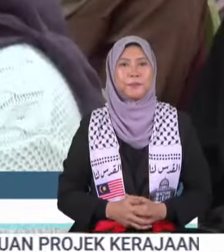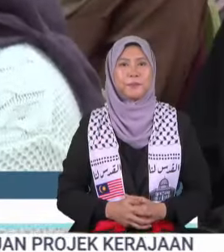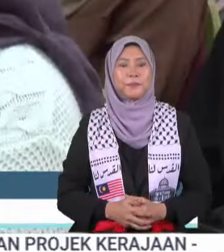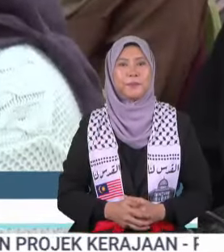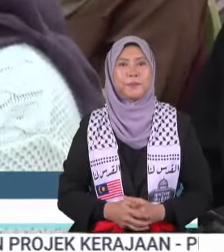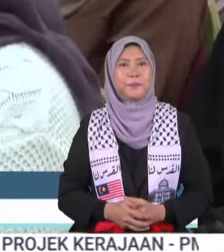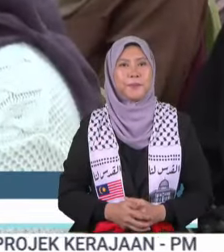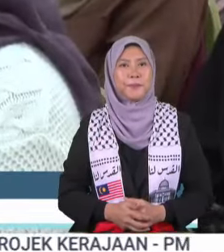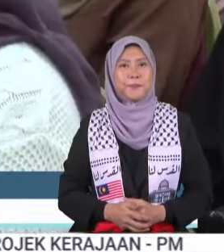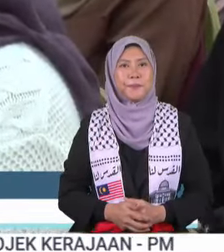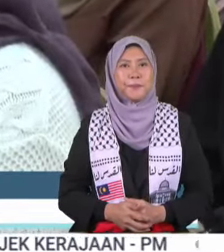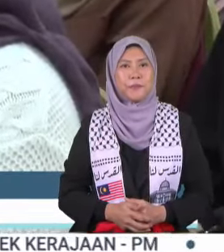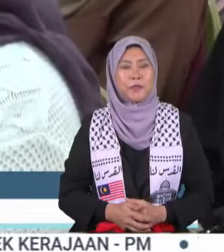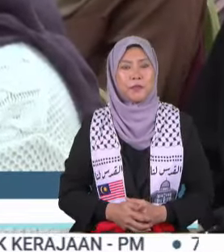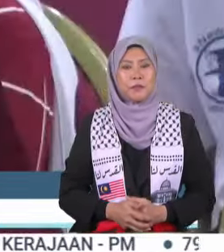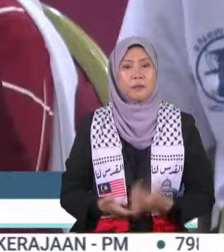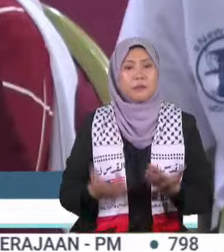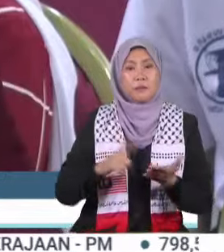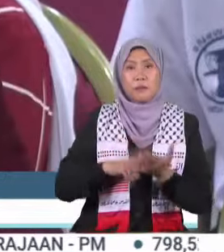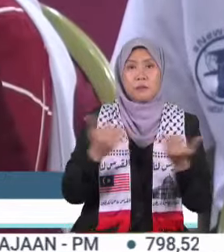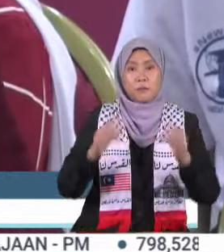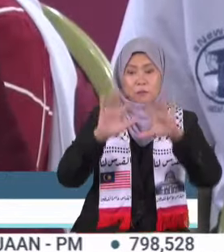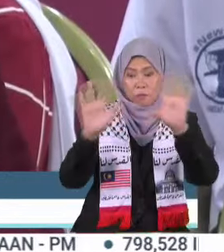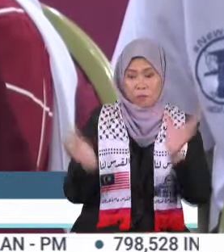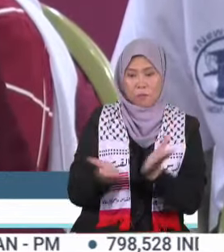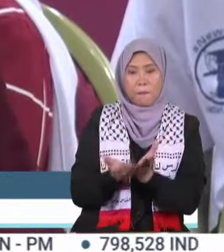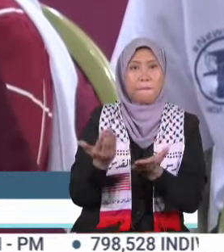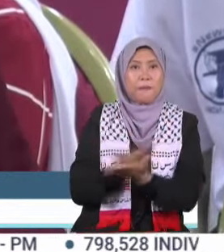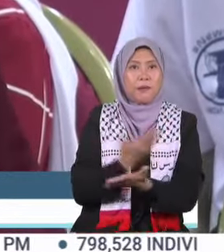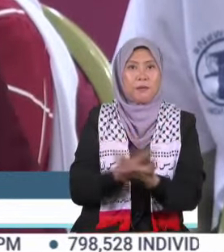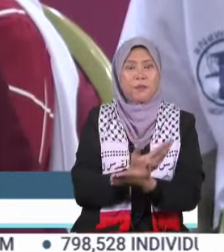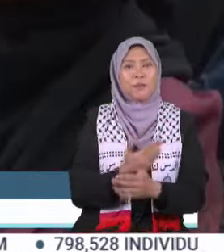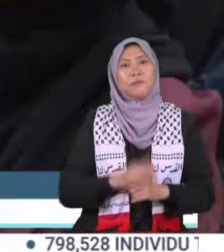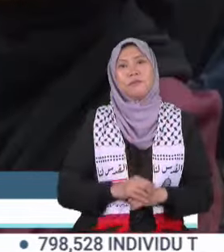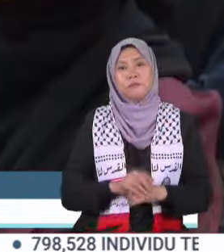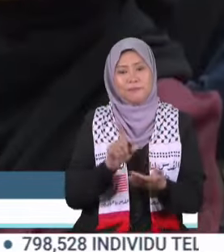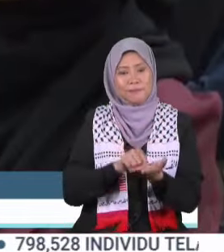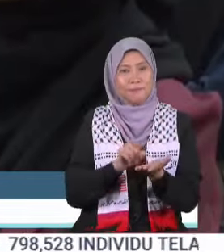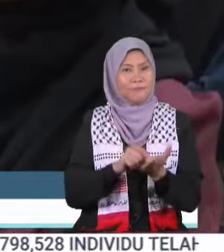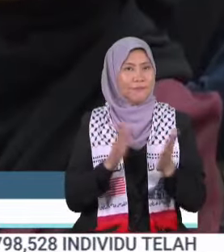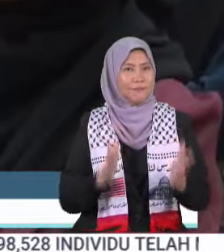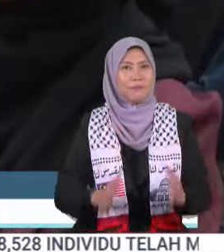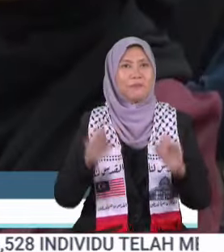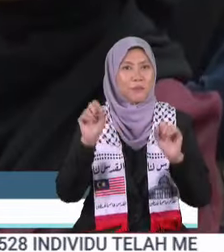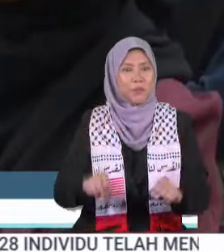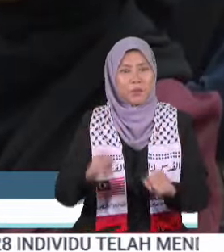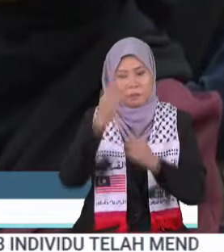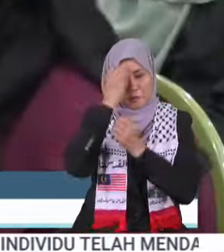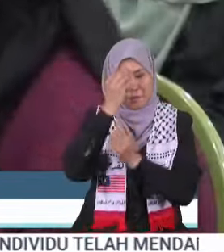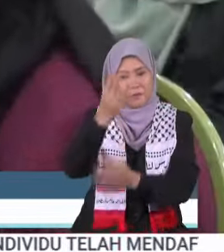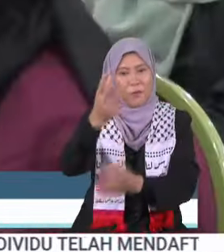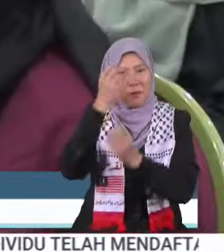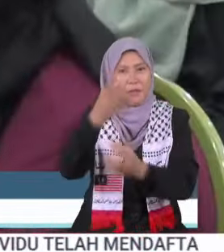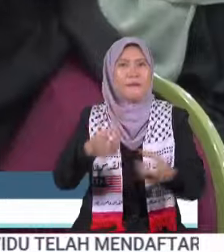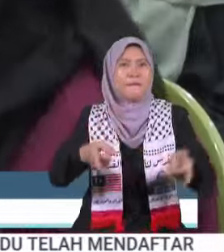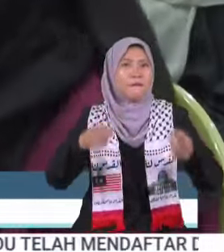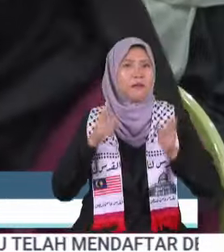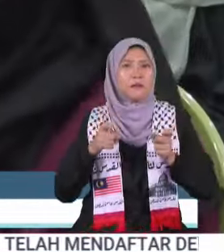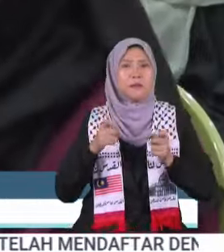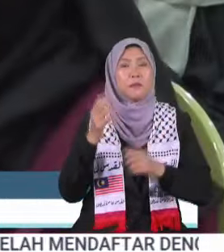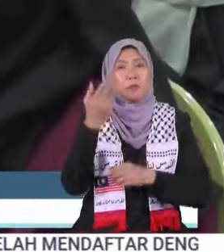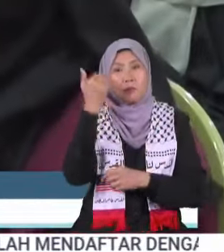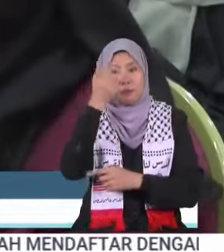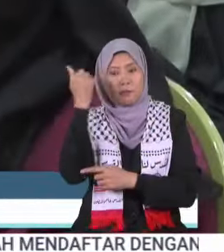digitalisasi malah perkembangan dunia baharu itu juga menyaksikan pengamal media berupaya menyampaikan maklumat dengan cepat